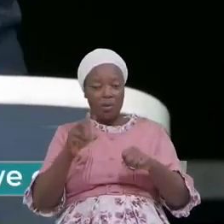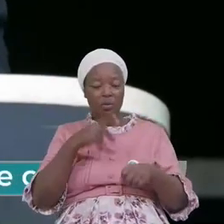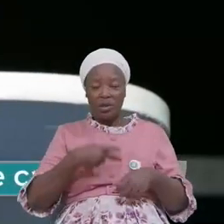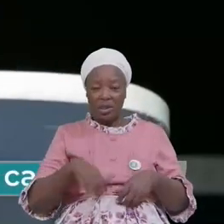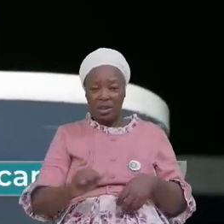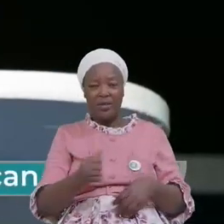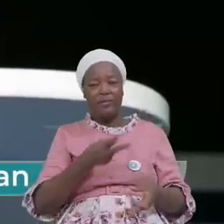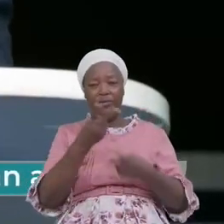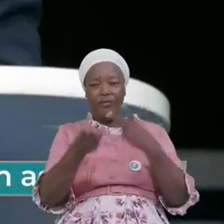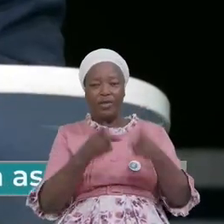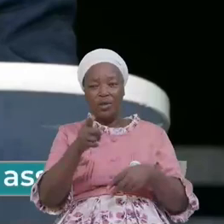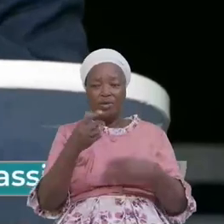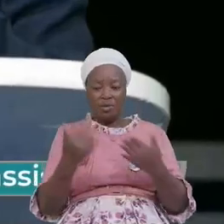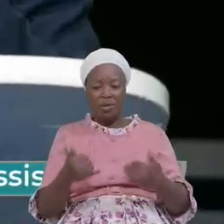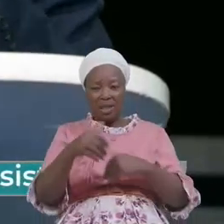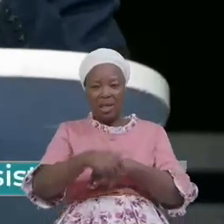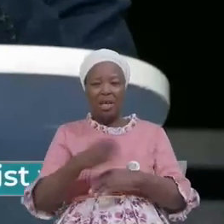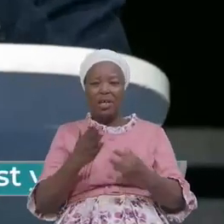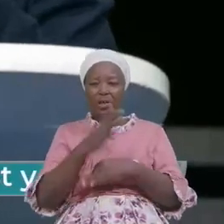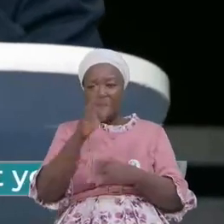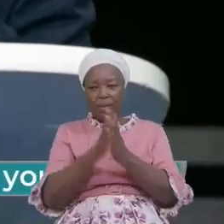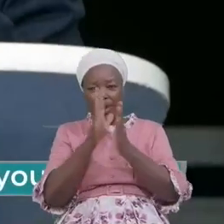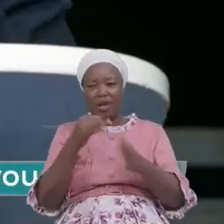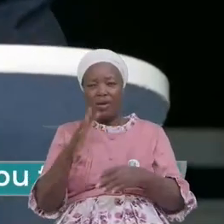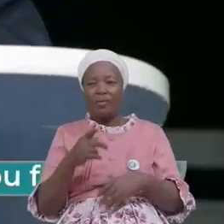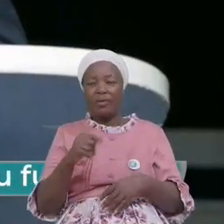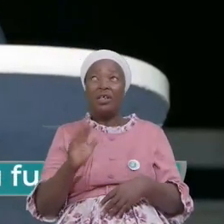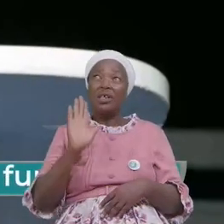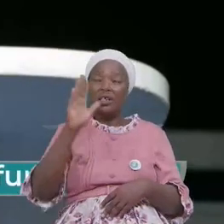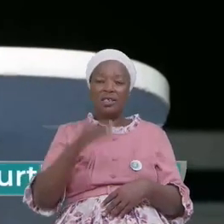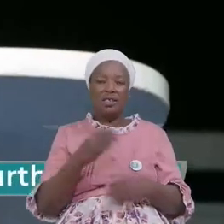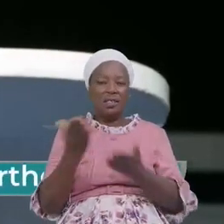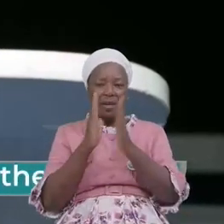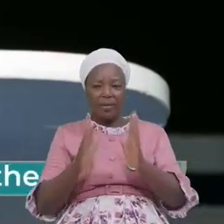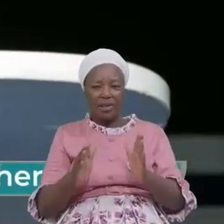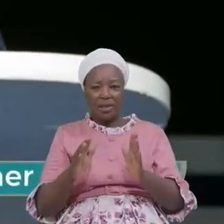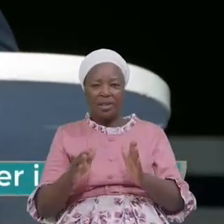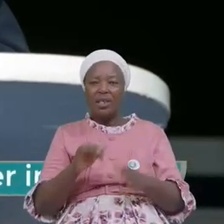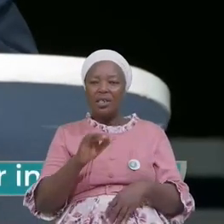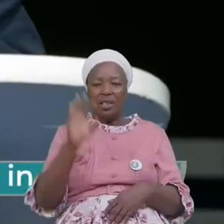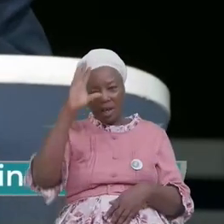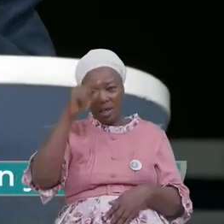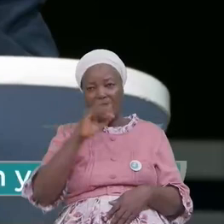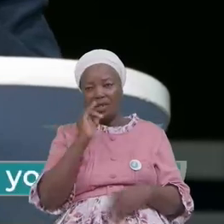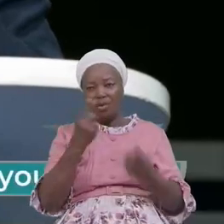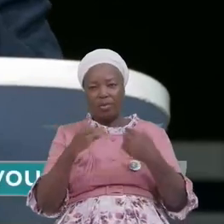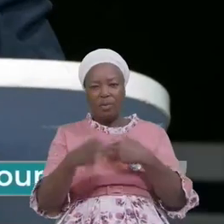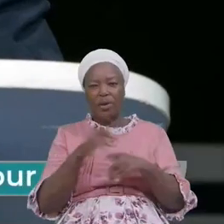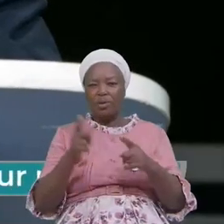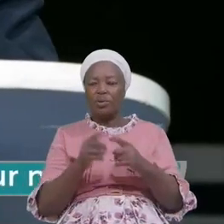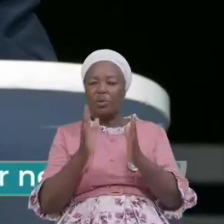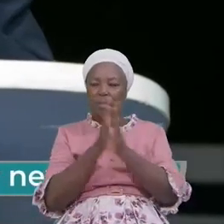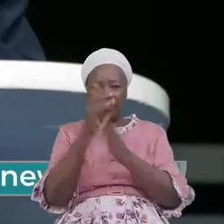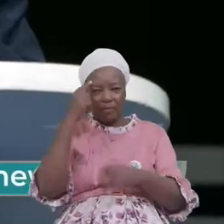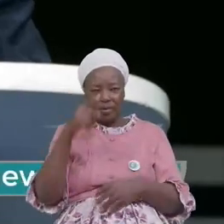la prière de son serviteur. Il reviendra encore prier pour vous. Ce n'est pas